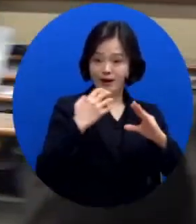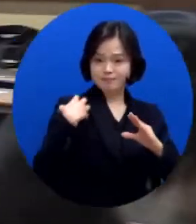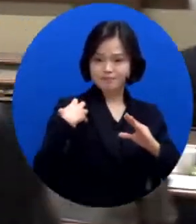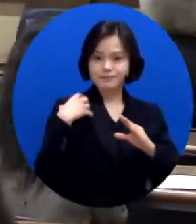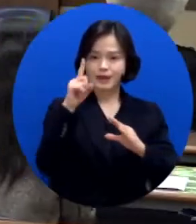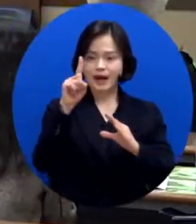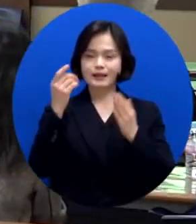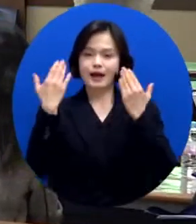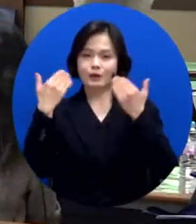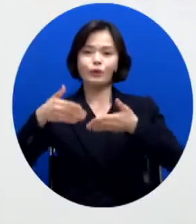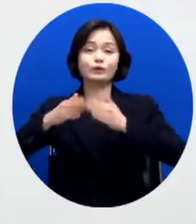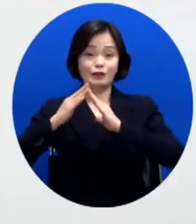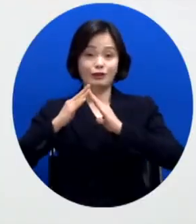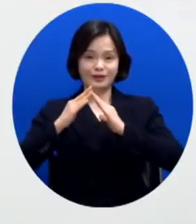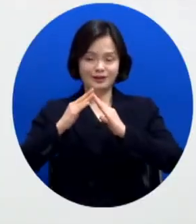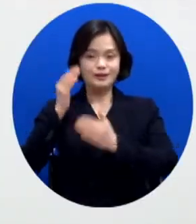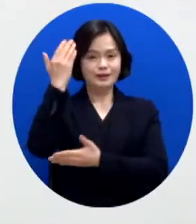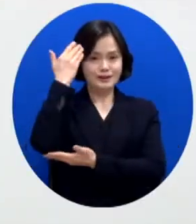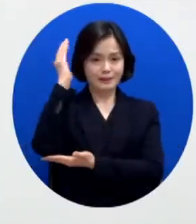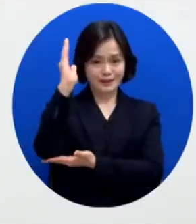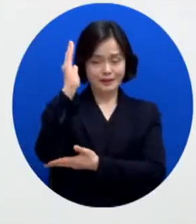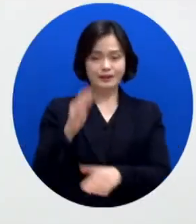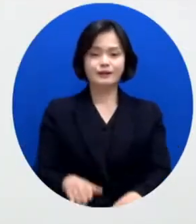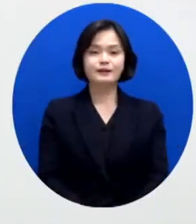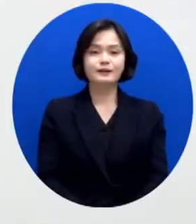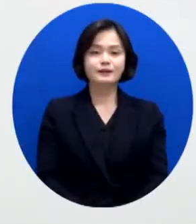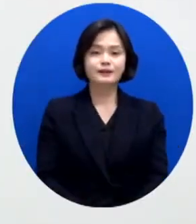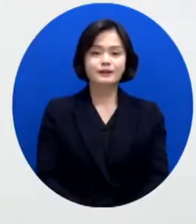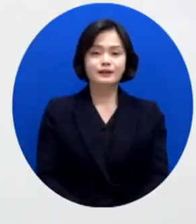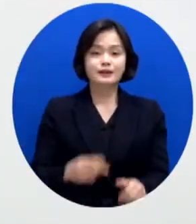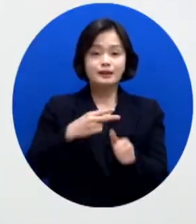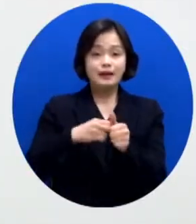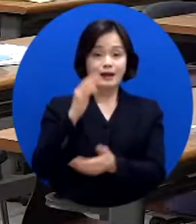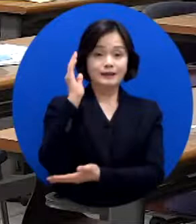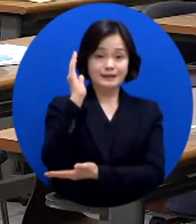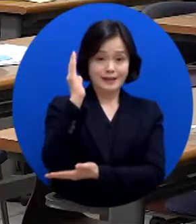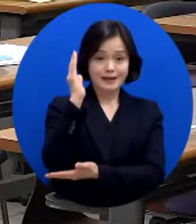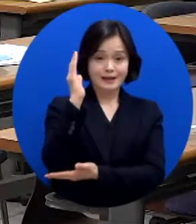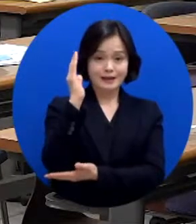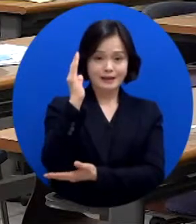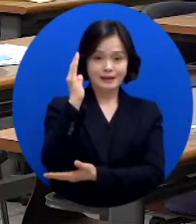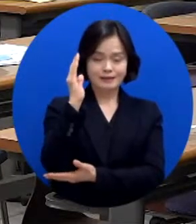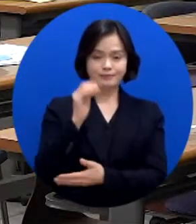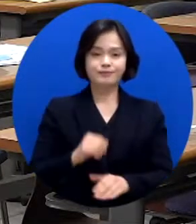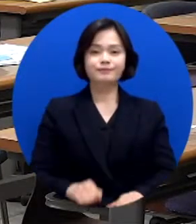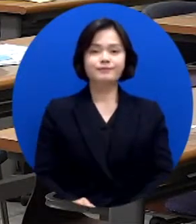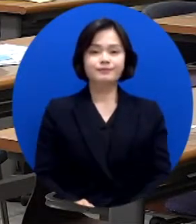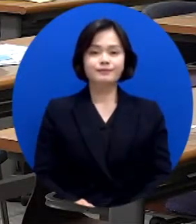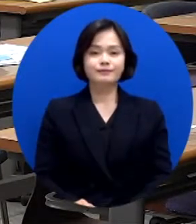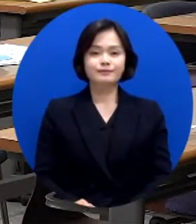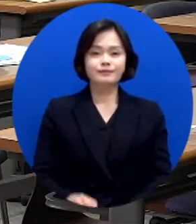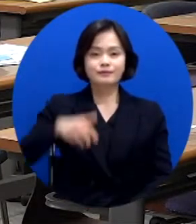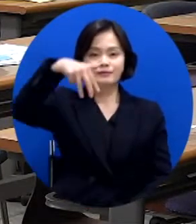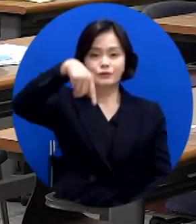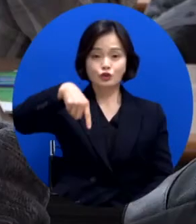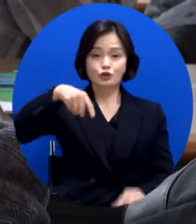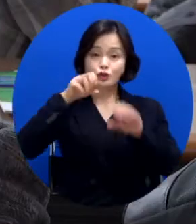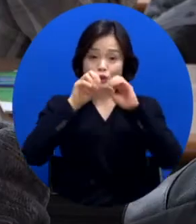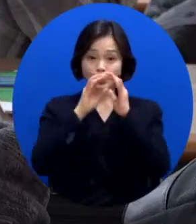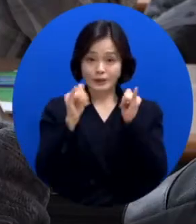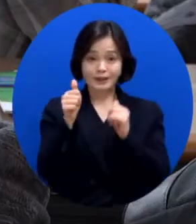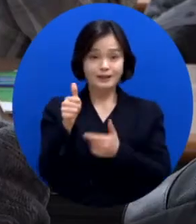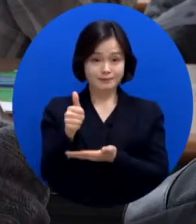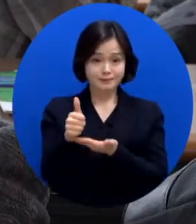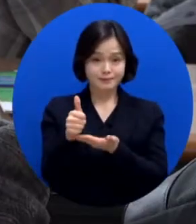인천지역 목회자와 성도 등이 참석한 가운데 강사로 나선 cts 교육 컨설턴트 추장 삼선교 산엔